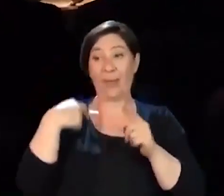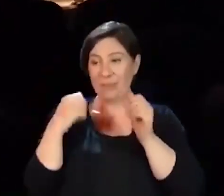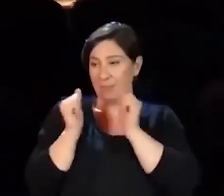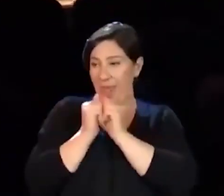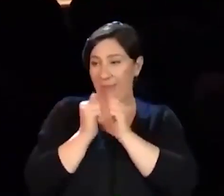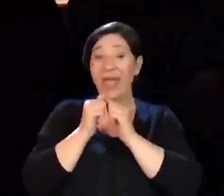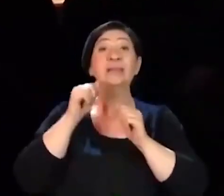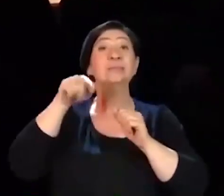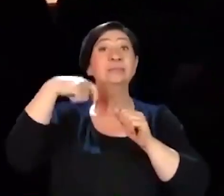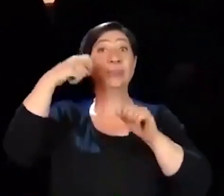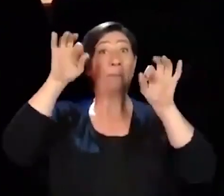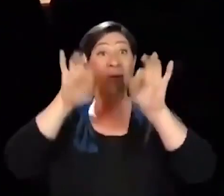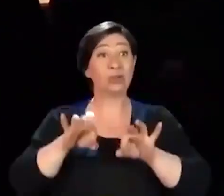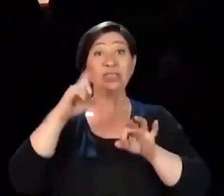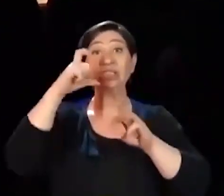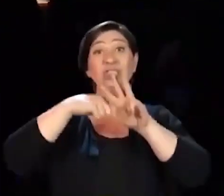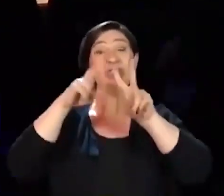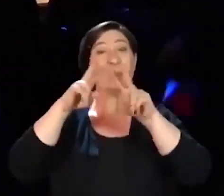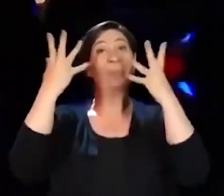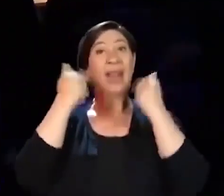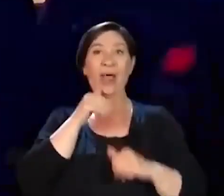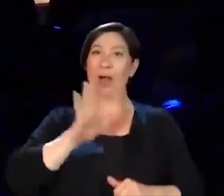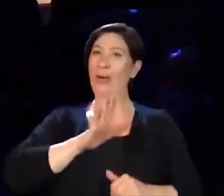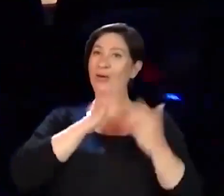vizyona giriyor. Hanımlar beyler Cem Gelinoğlu.